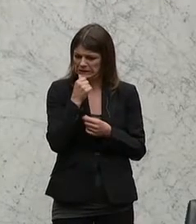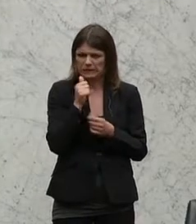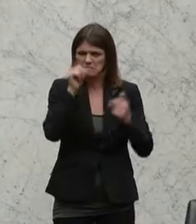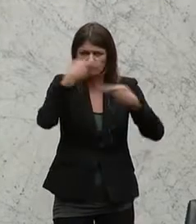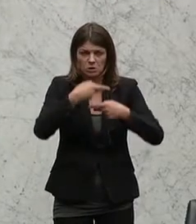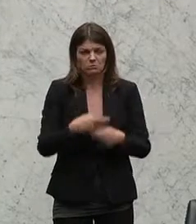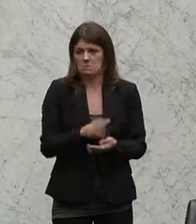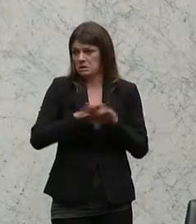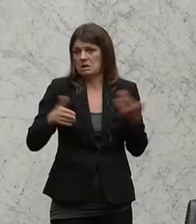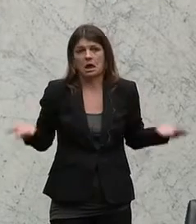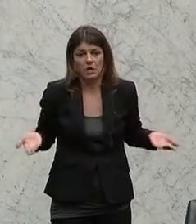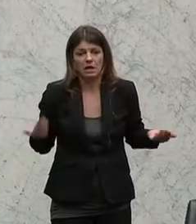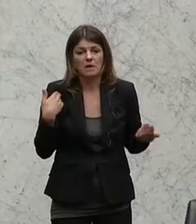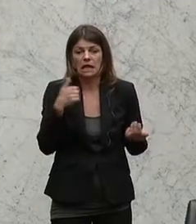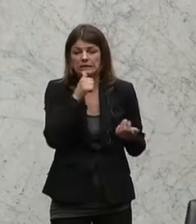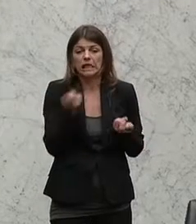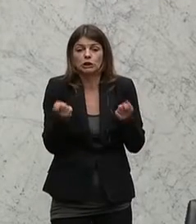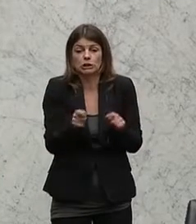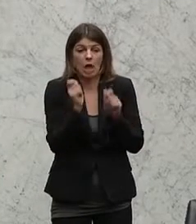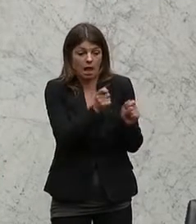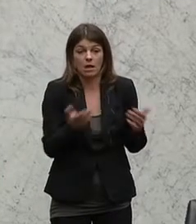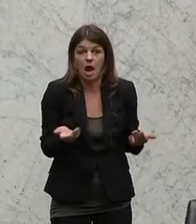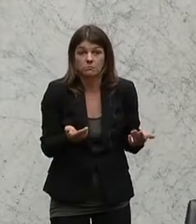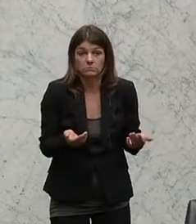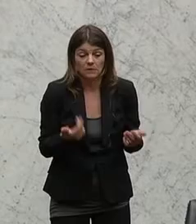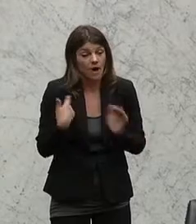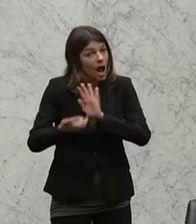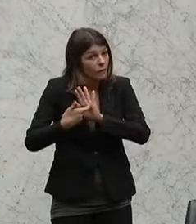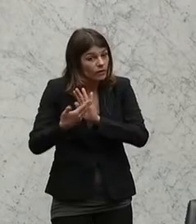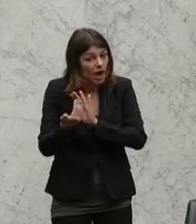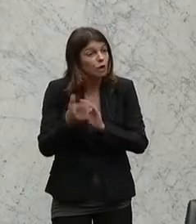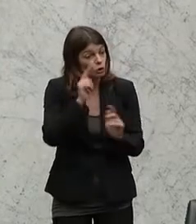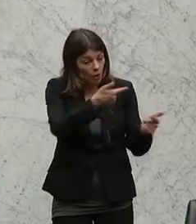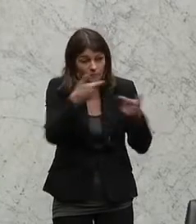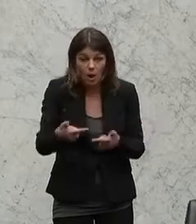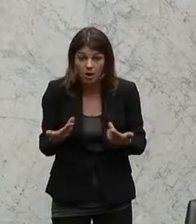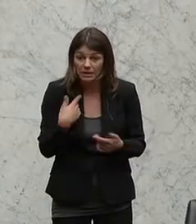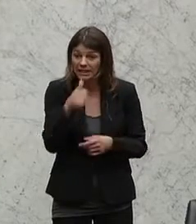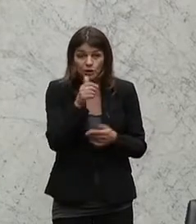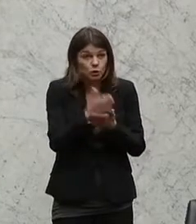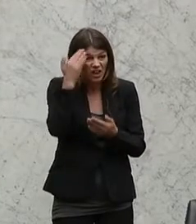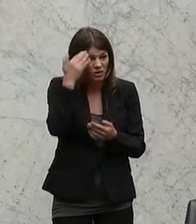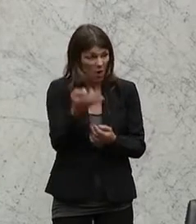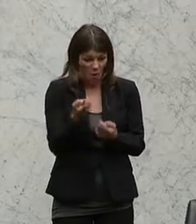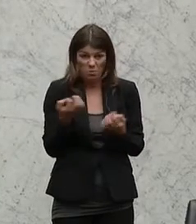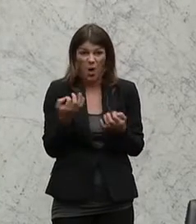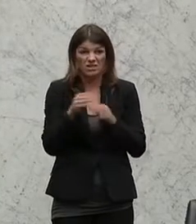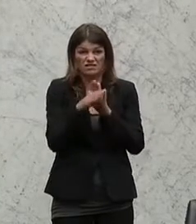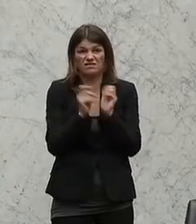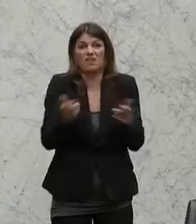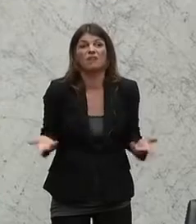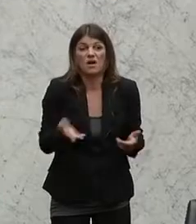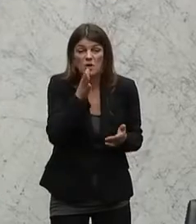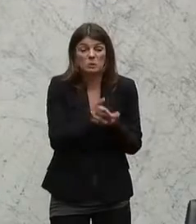haben. Ist ja ganz einfach. Ich habe gestern einen Entschließungsantrag eingebracht, wo aufgefordert wurde, etwas vorzulegen. Und wir haben gestern schon gewusst, dass heute ein Gesetzesantrag kommt,